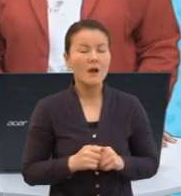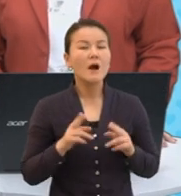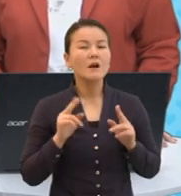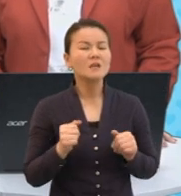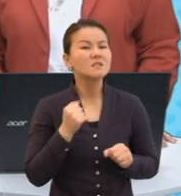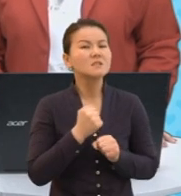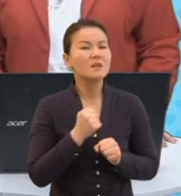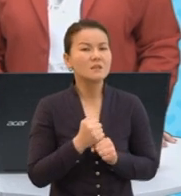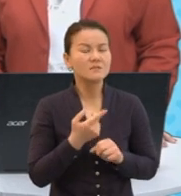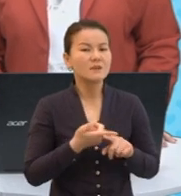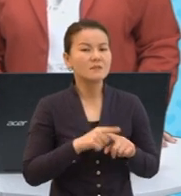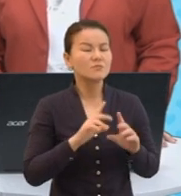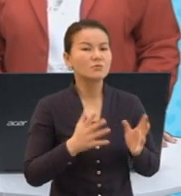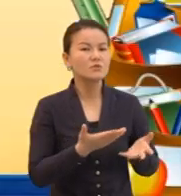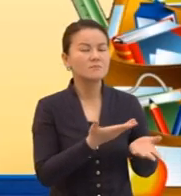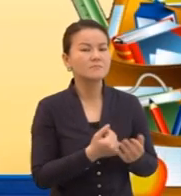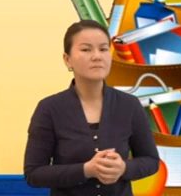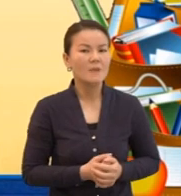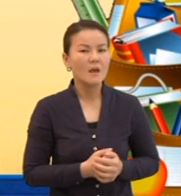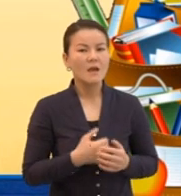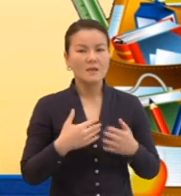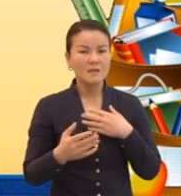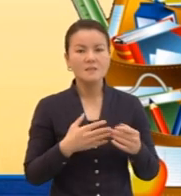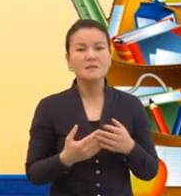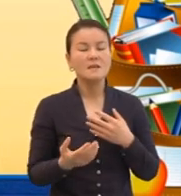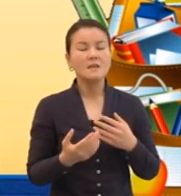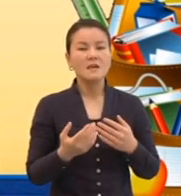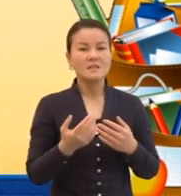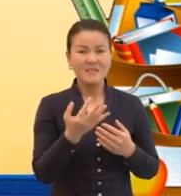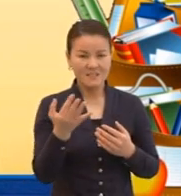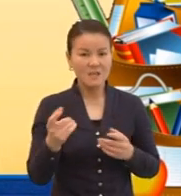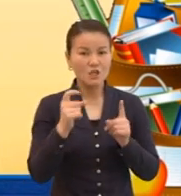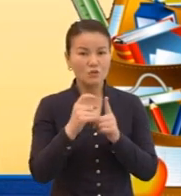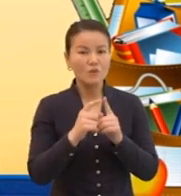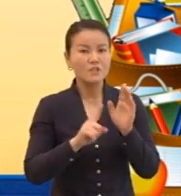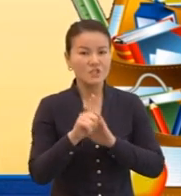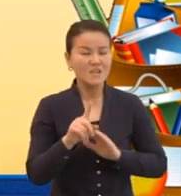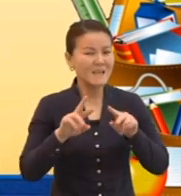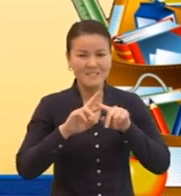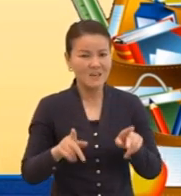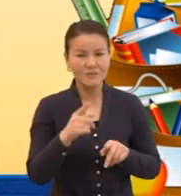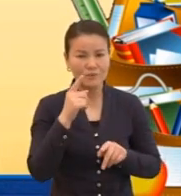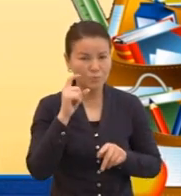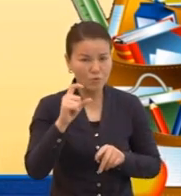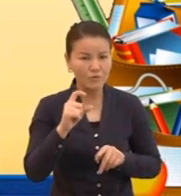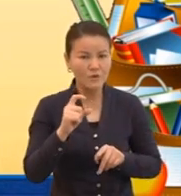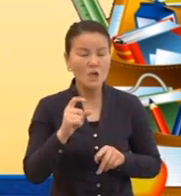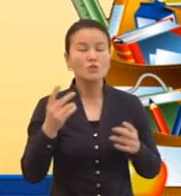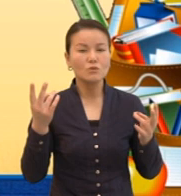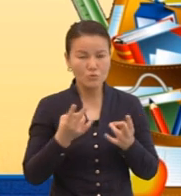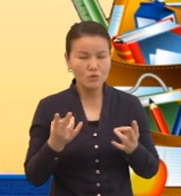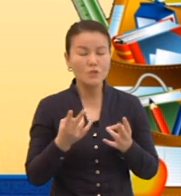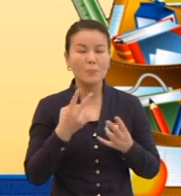Как же поступить в этом случае? Если несколько слов начинаются на одну и ту же букву, то